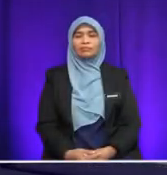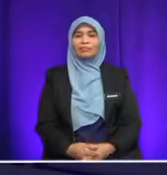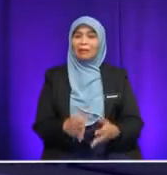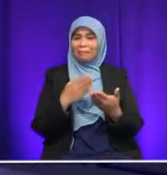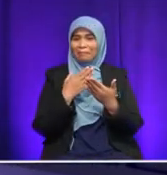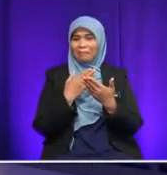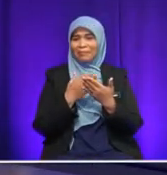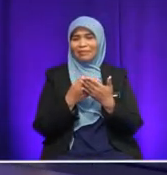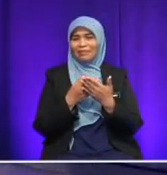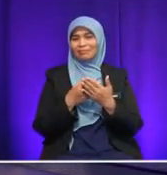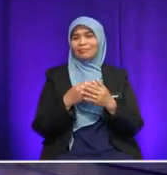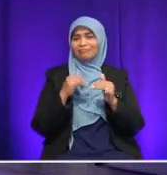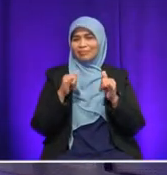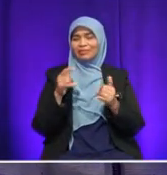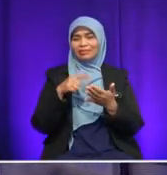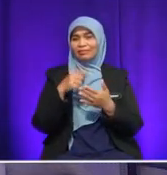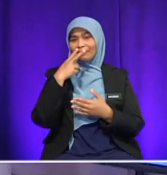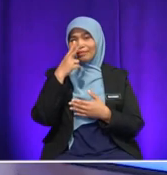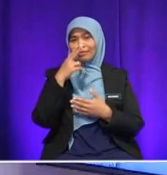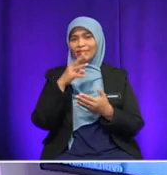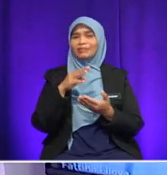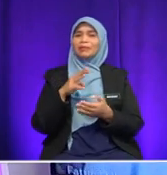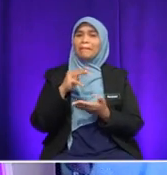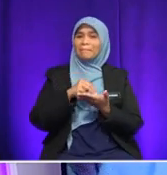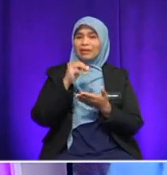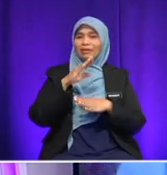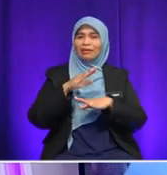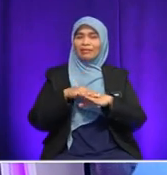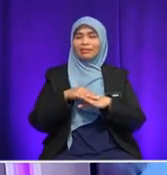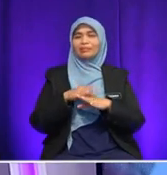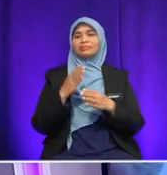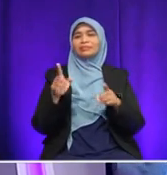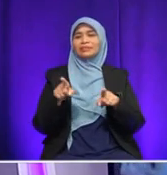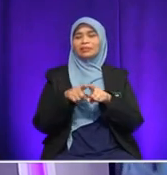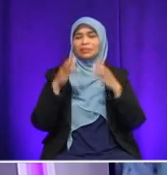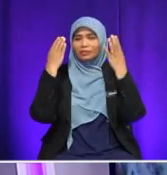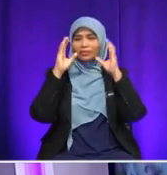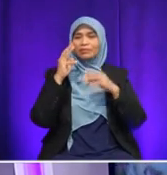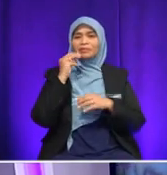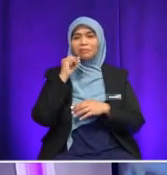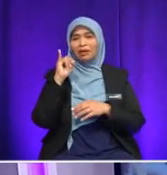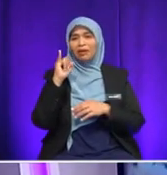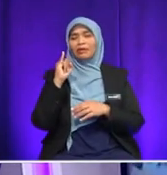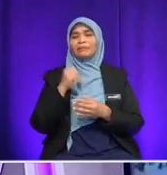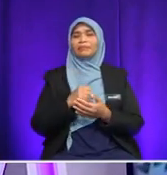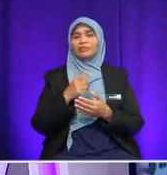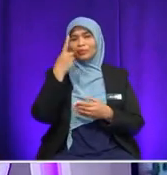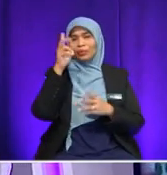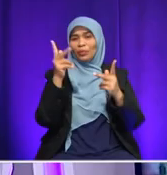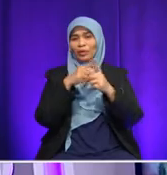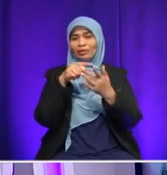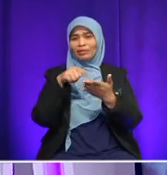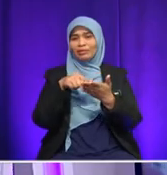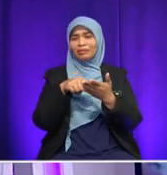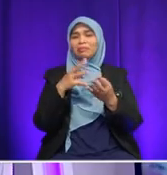Baik, masih lagi menyaksikan slot Menengah Atas bersama dengan saya Akman Aziz dan juga cikgu kita, Cikgu Maizura. Baik cikgu, untuk kali ini kita nak belajar